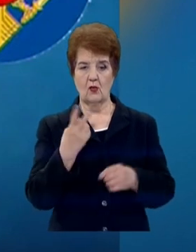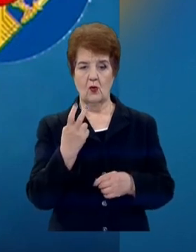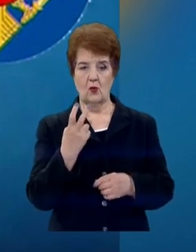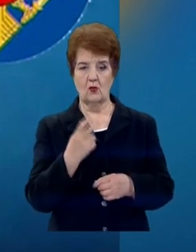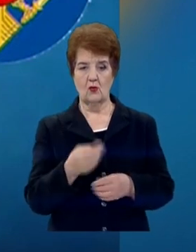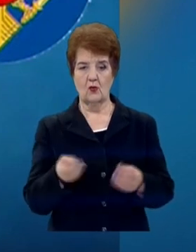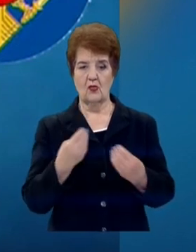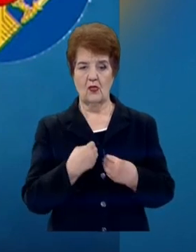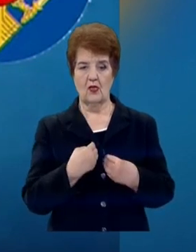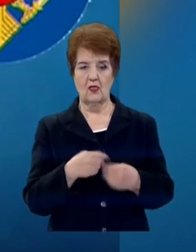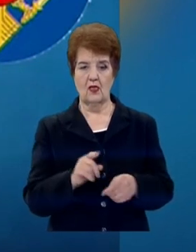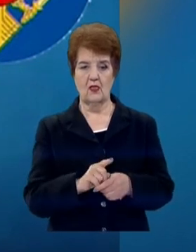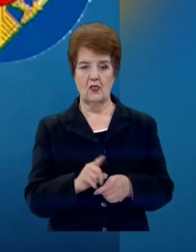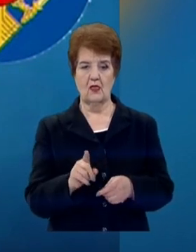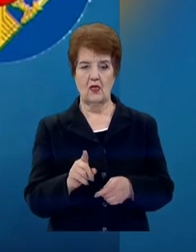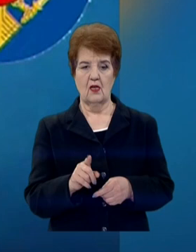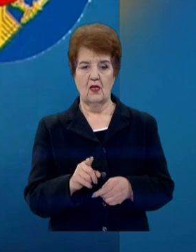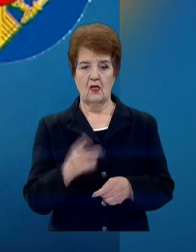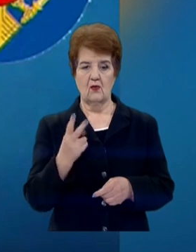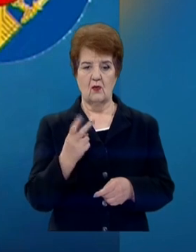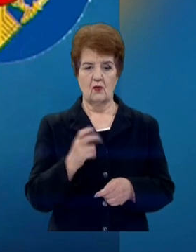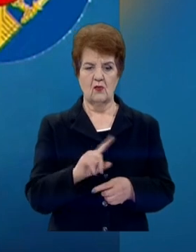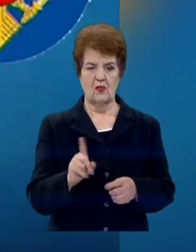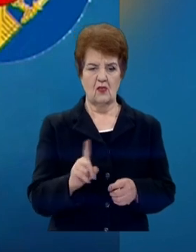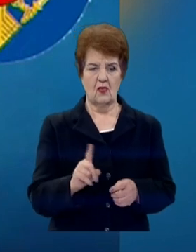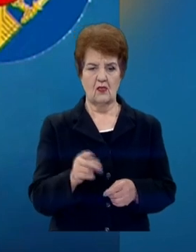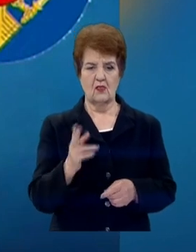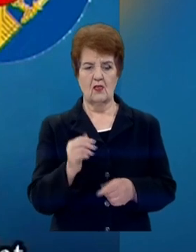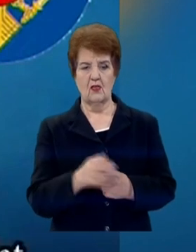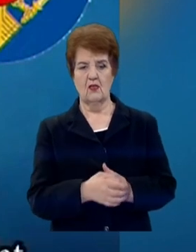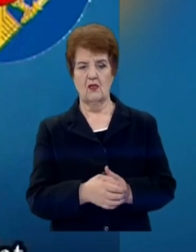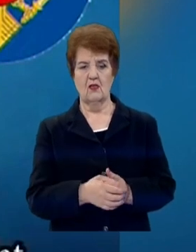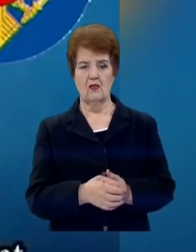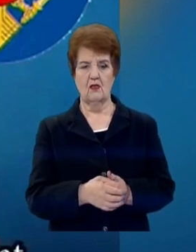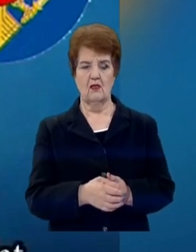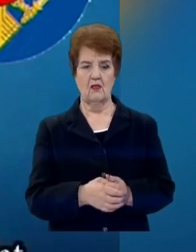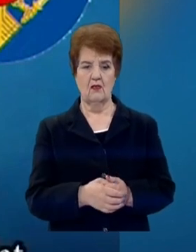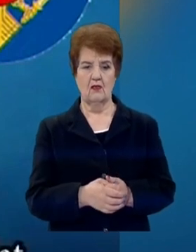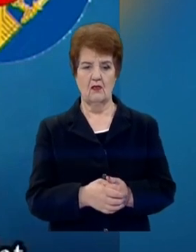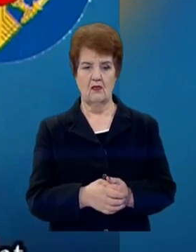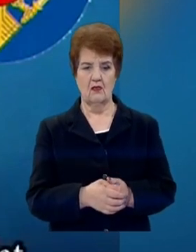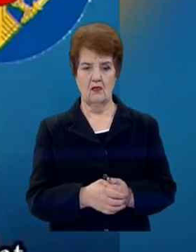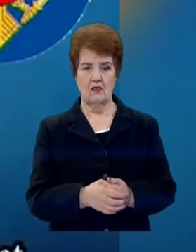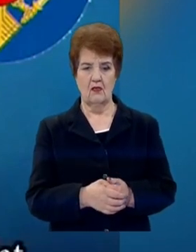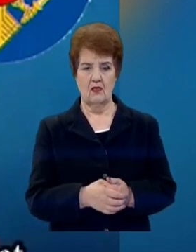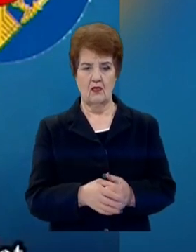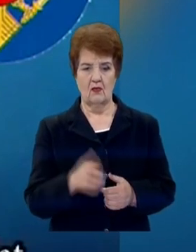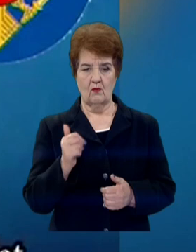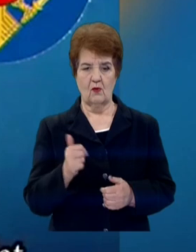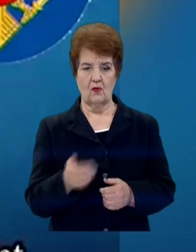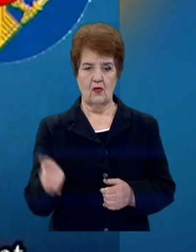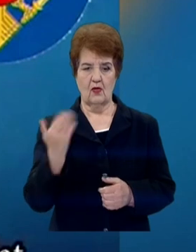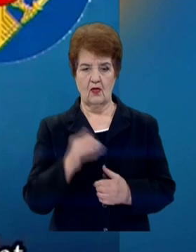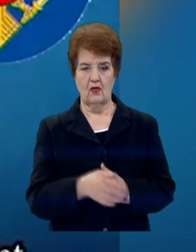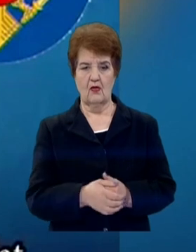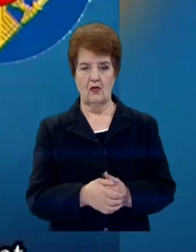ne-a dat la HIV. E cam ușma. 200 de teste la HIV s-a dat? Da. Ujus. Bun, tași. Cine ți-a